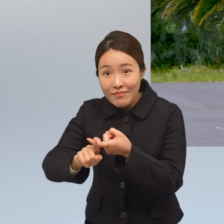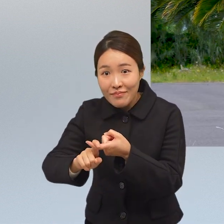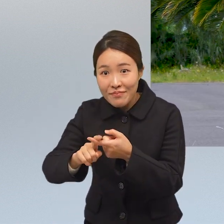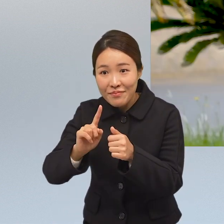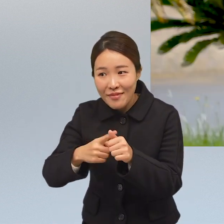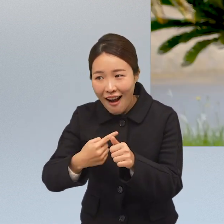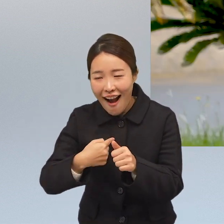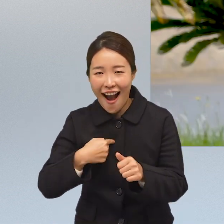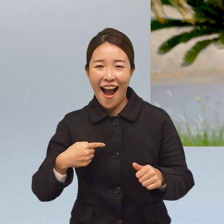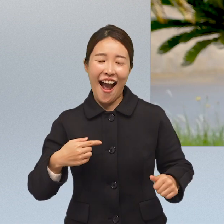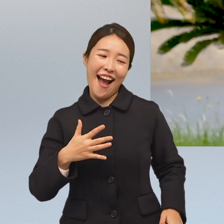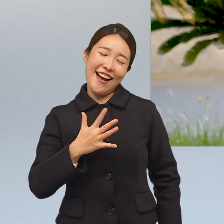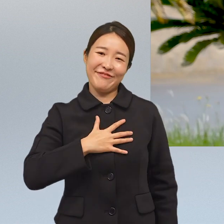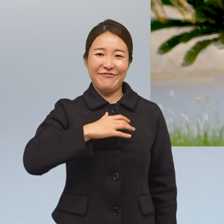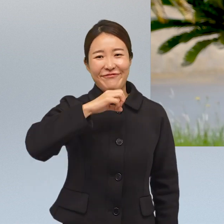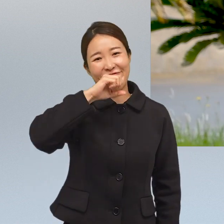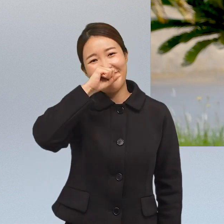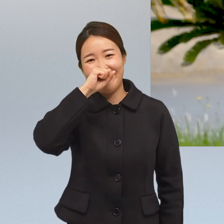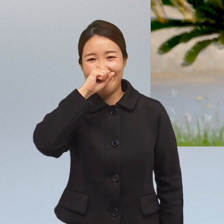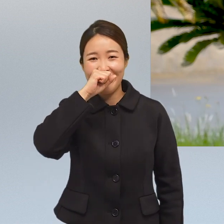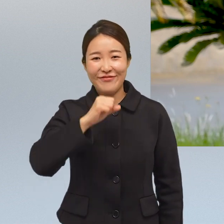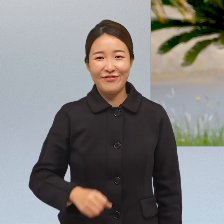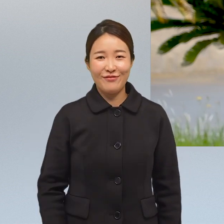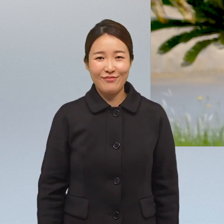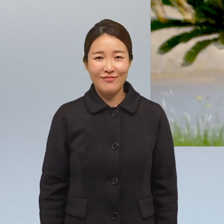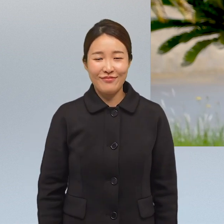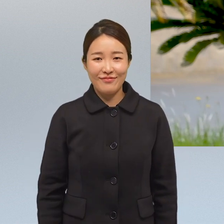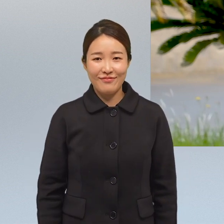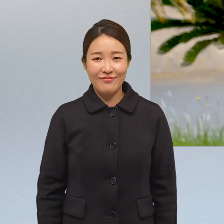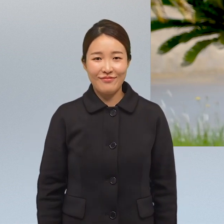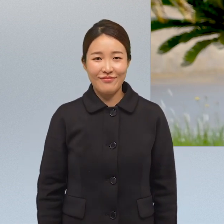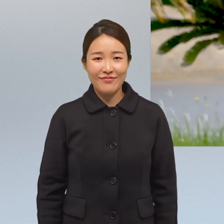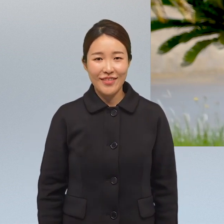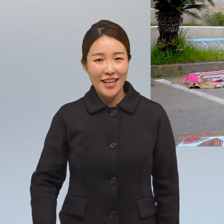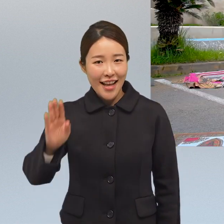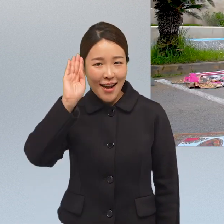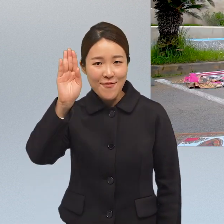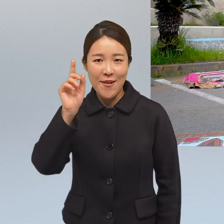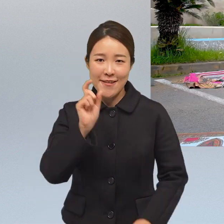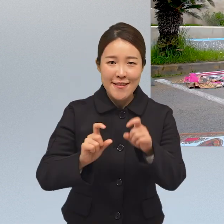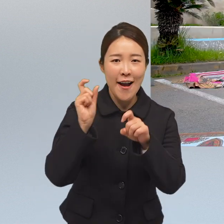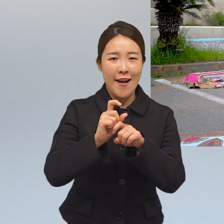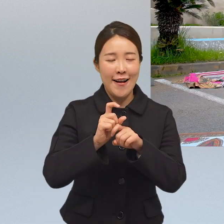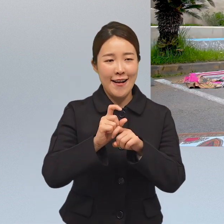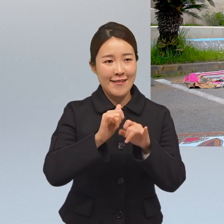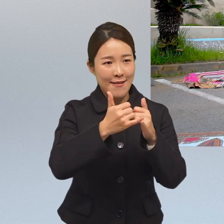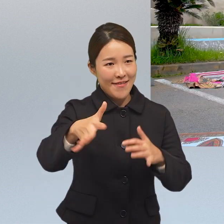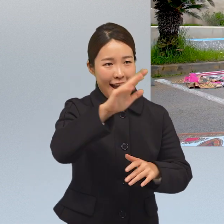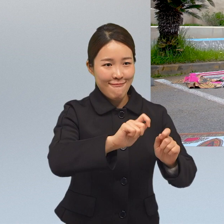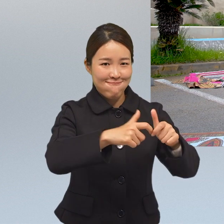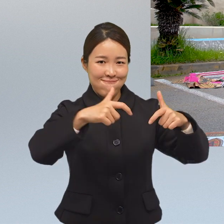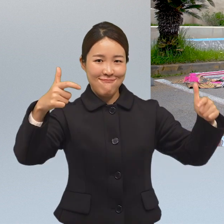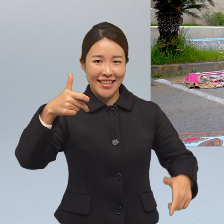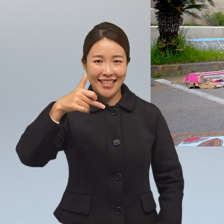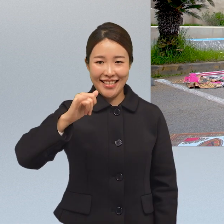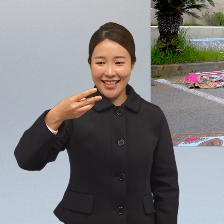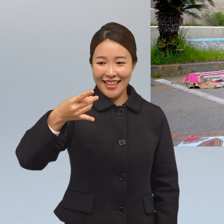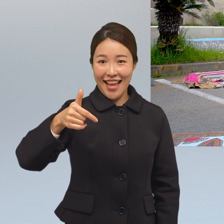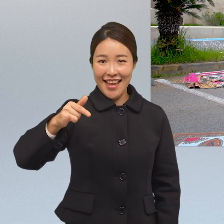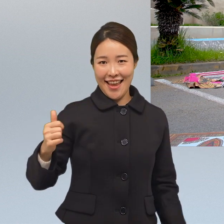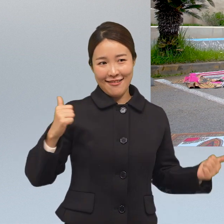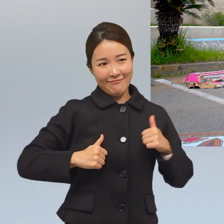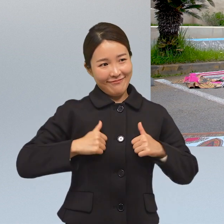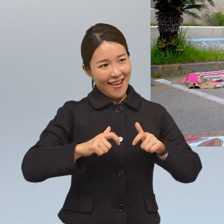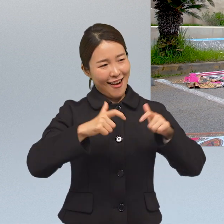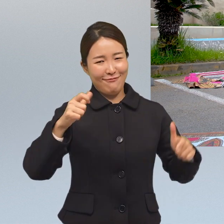관심이 좀 가지기 시작해서 뿌듯하고, 앞으로 더 많은 사람들이